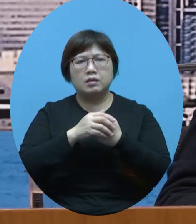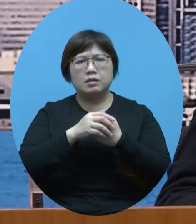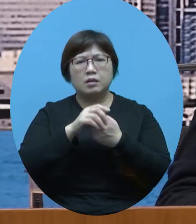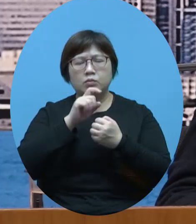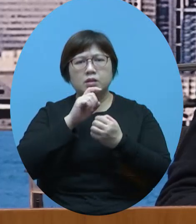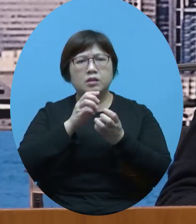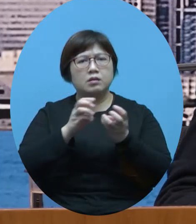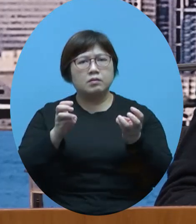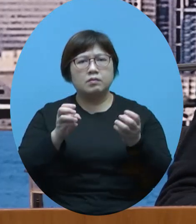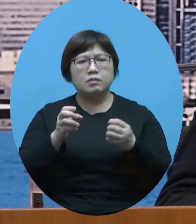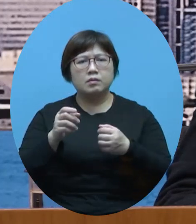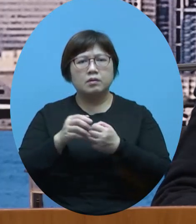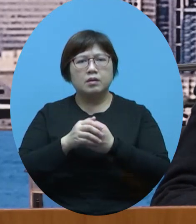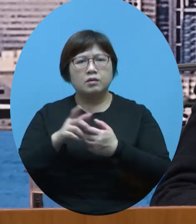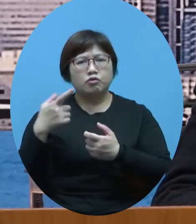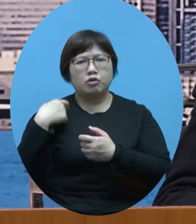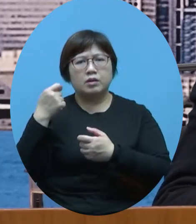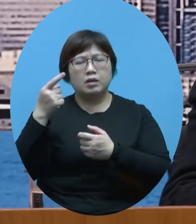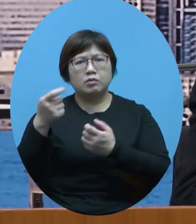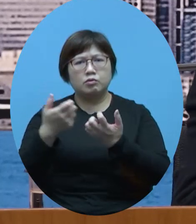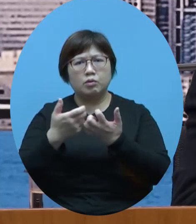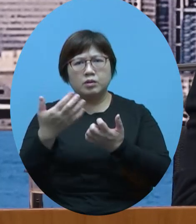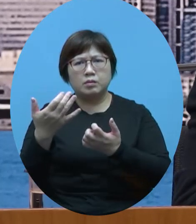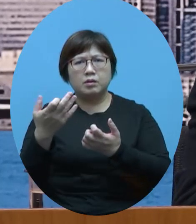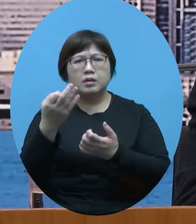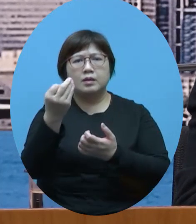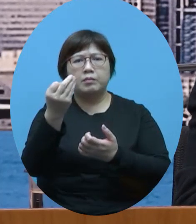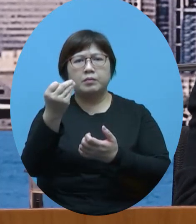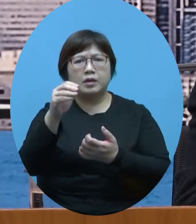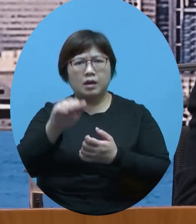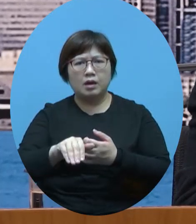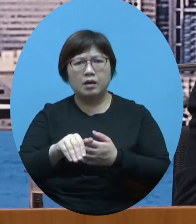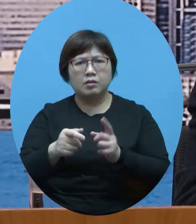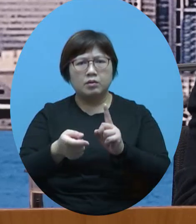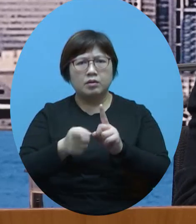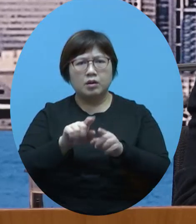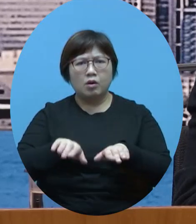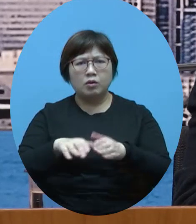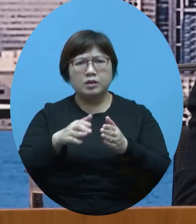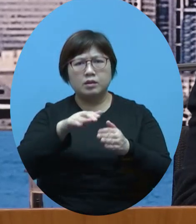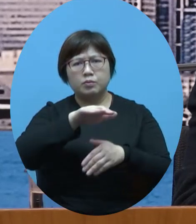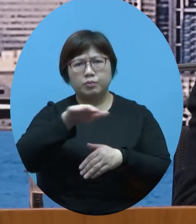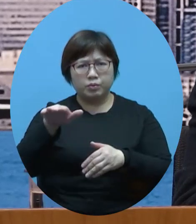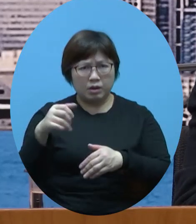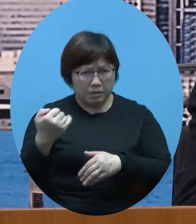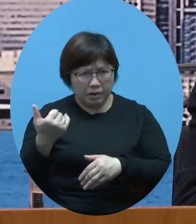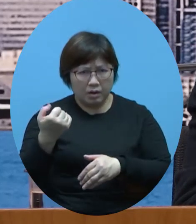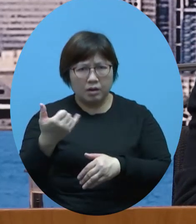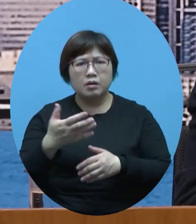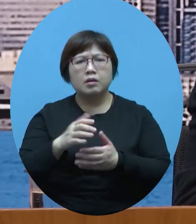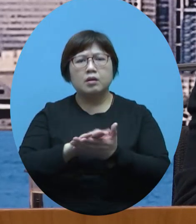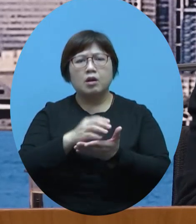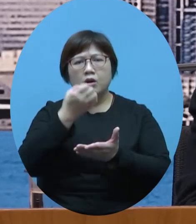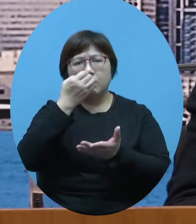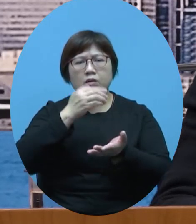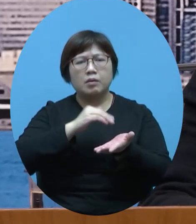首先想問一下，其實這幾天的數字都少於30，其實是否都真的代表開始穩定呢？而本地的感